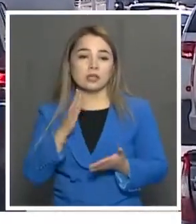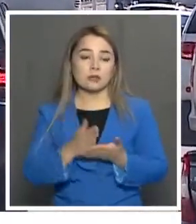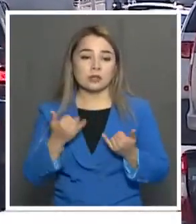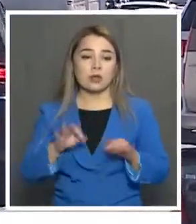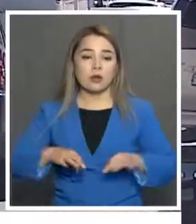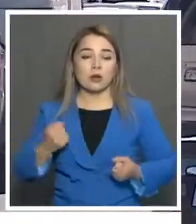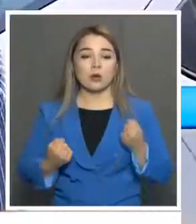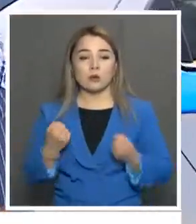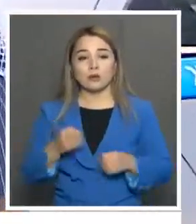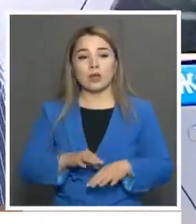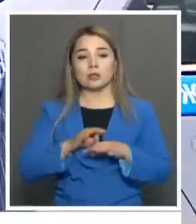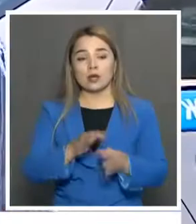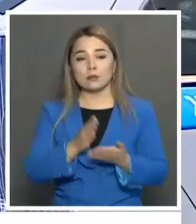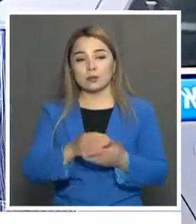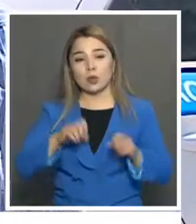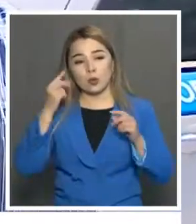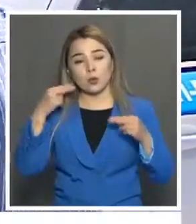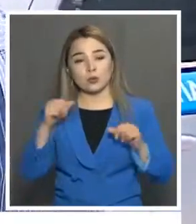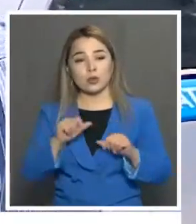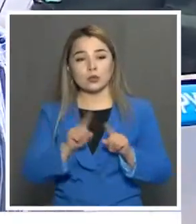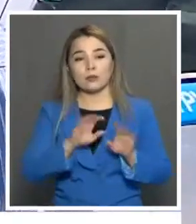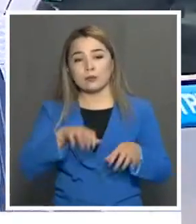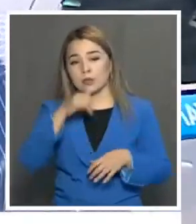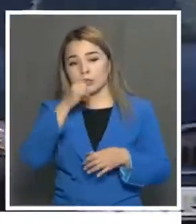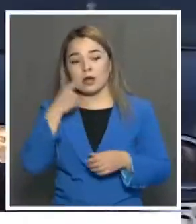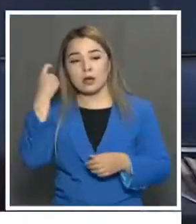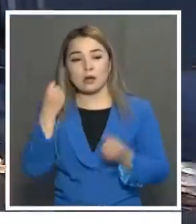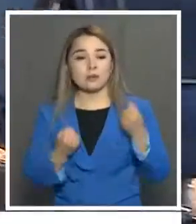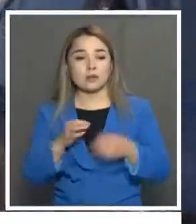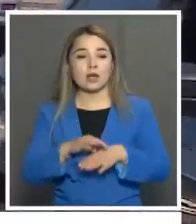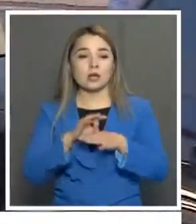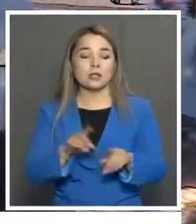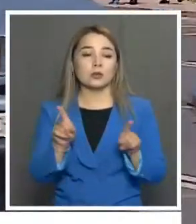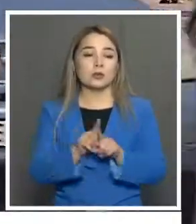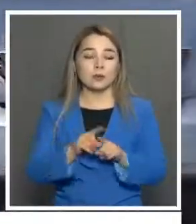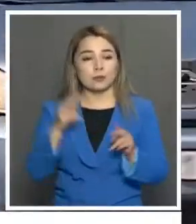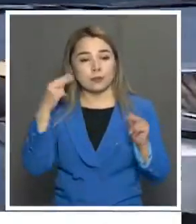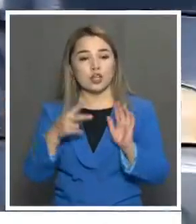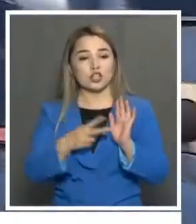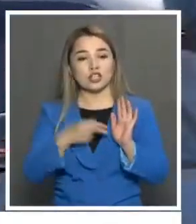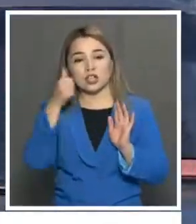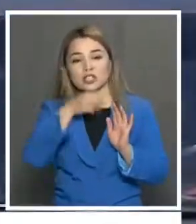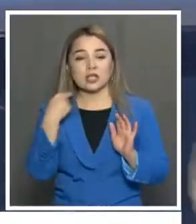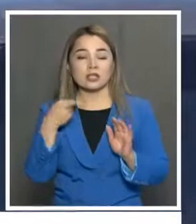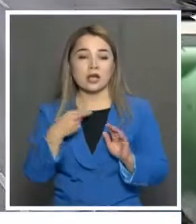көлік басқару құқығынан өмір бақи айырылады. Сондай-ақ ішімдік ішіп рөлге отырғандар жүргізу құқығынан 7 жылға айырылып,